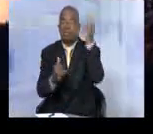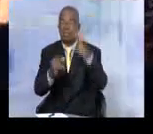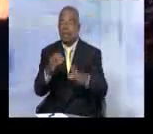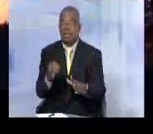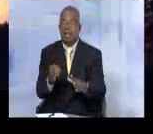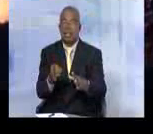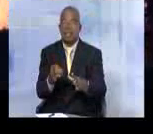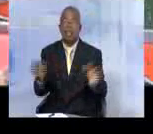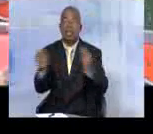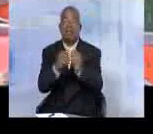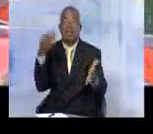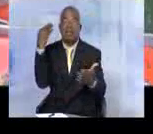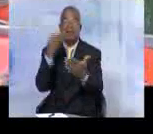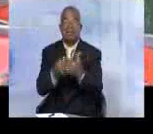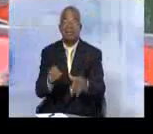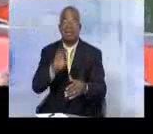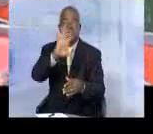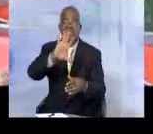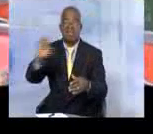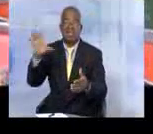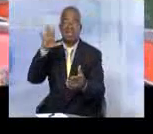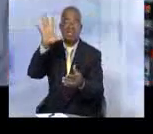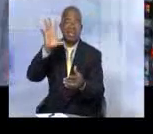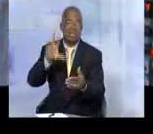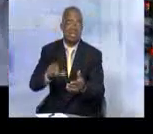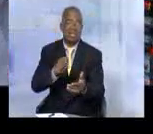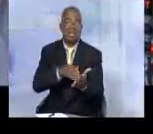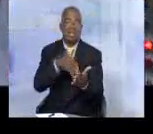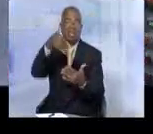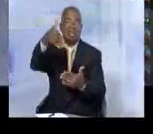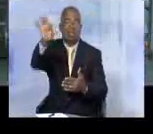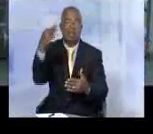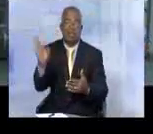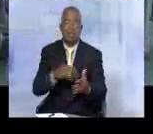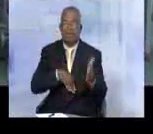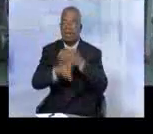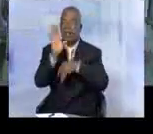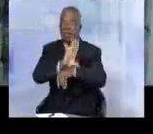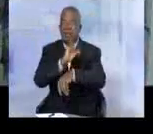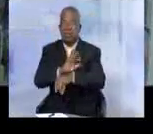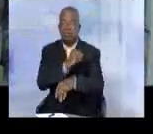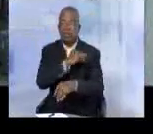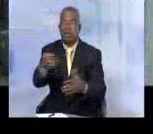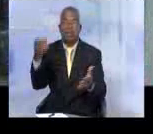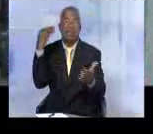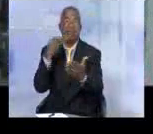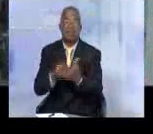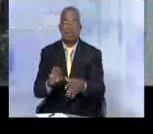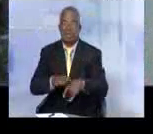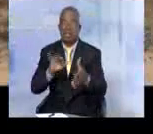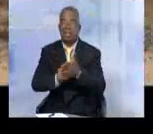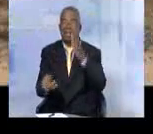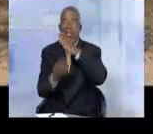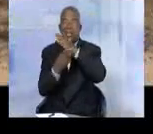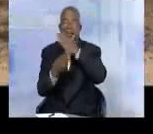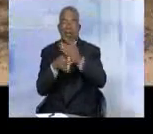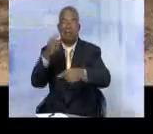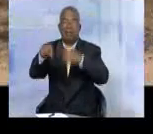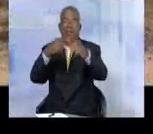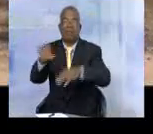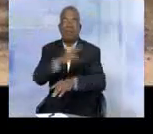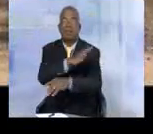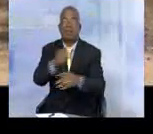banque avec un financement de 531 milliards de francs CFA en Côte d'Ivoire, les financements de la BOAD, vont vers le secteur